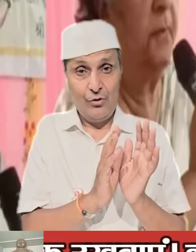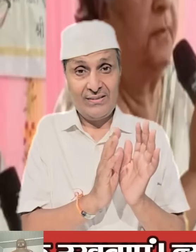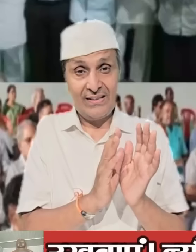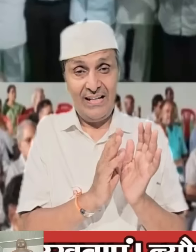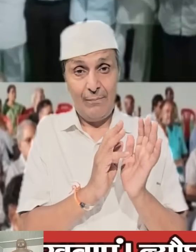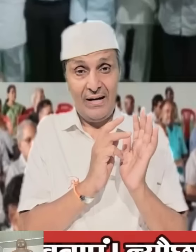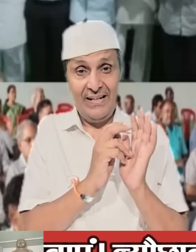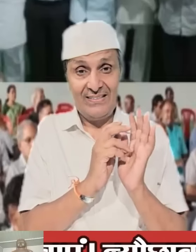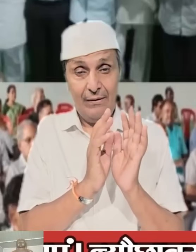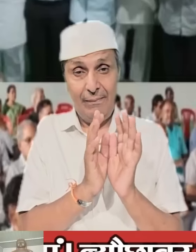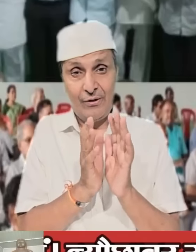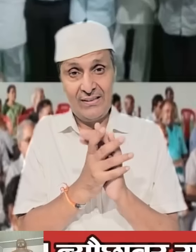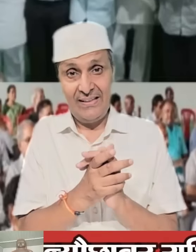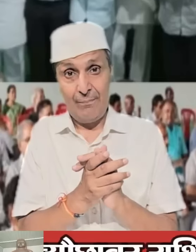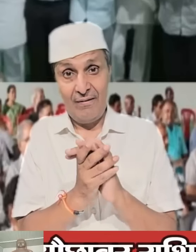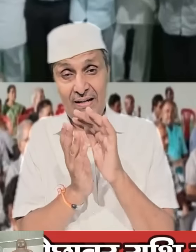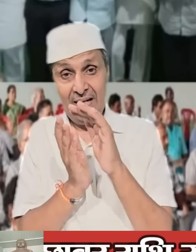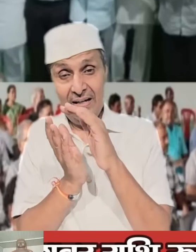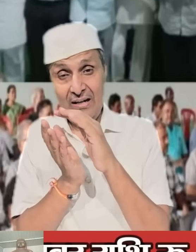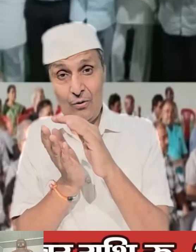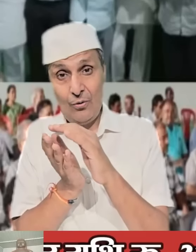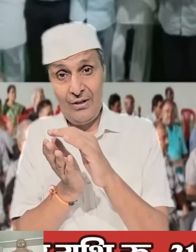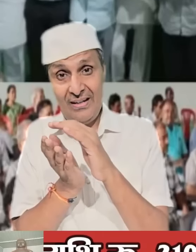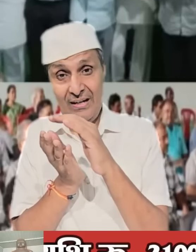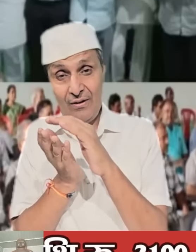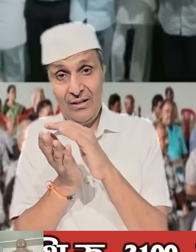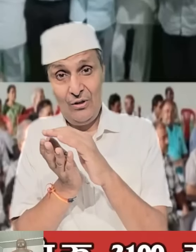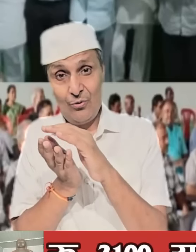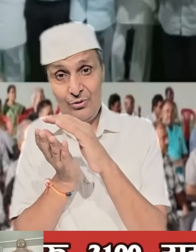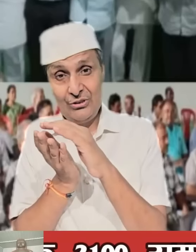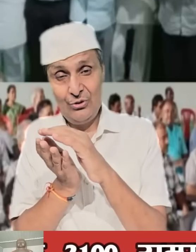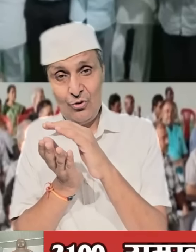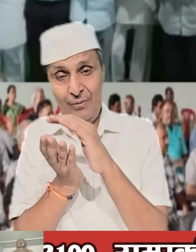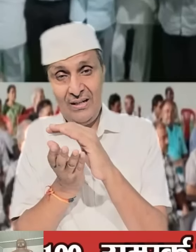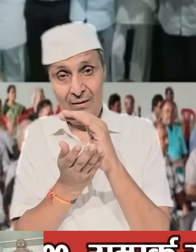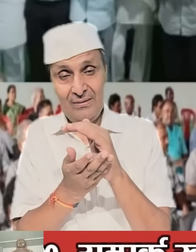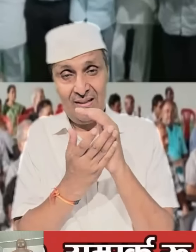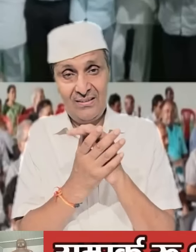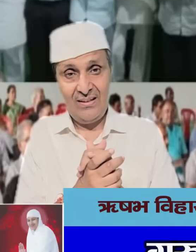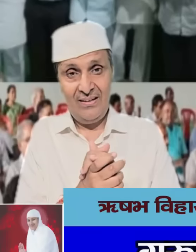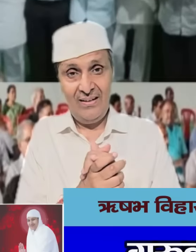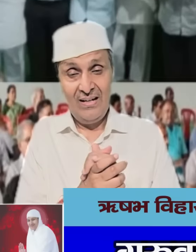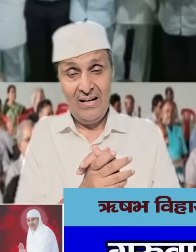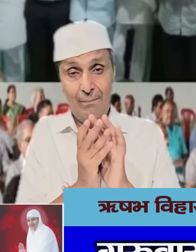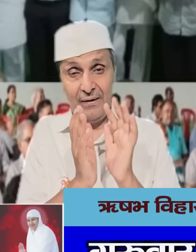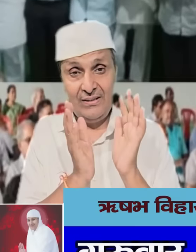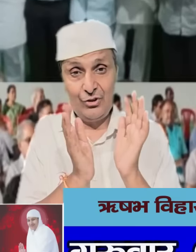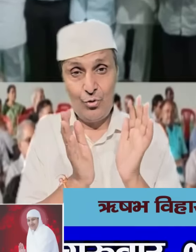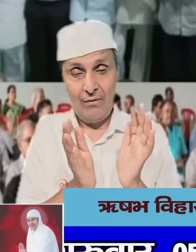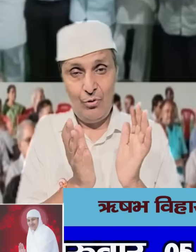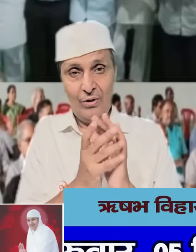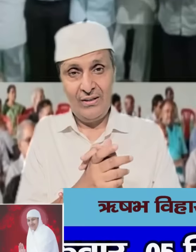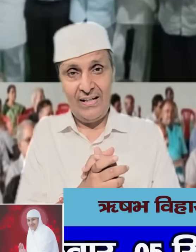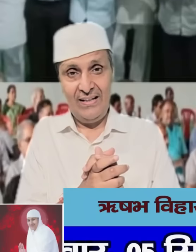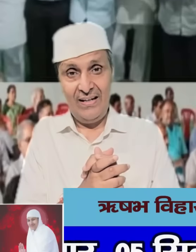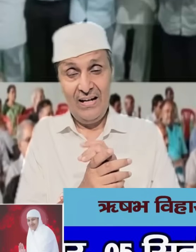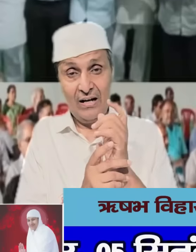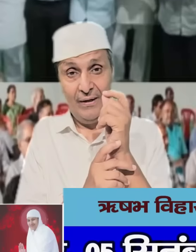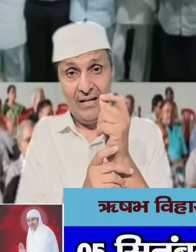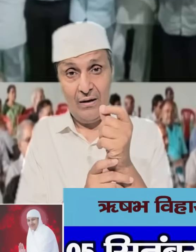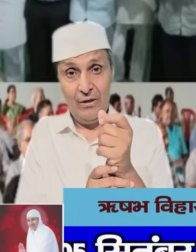के मंत्री को कह सकते हैं, आप IAS IPS को कह सकते हैं, आप वहाँ के कोर्ट के वकीलों को, जजों को भी आमंत्रित करिए, अपने तीर्थों का अवलोकन